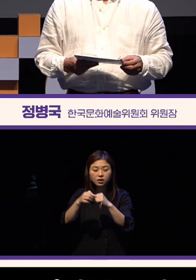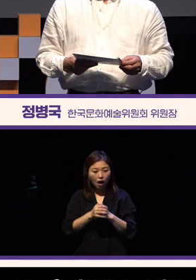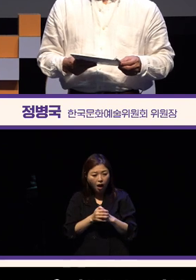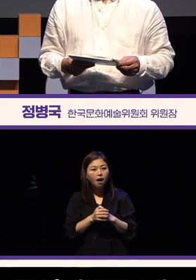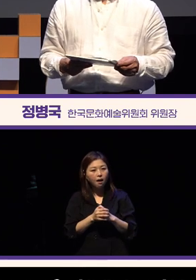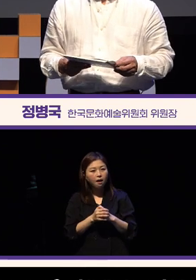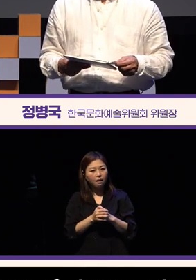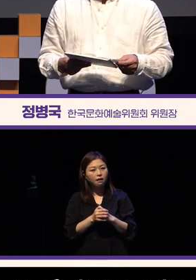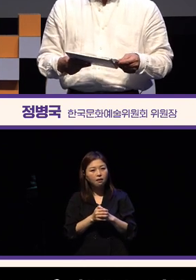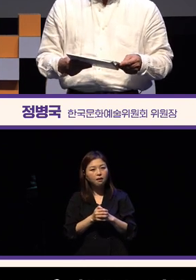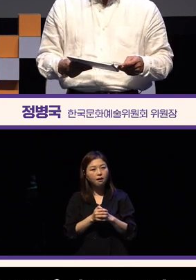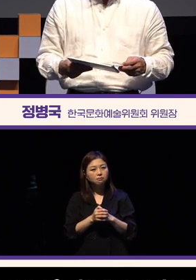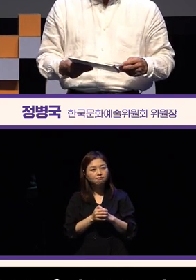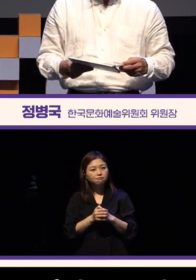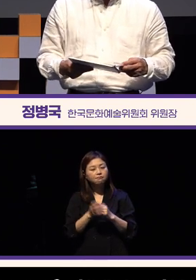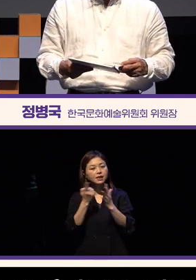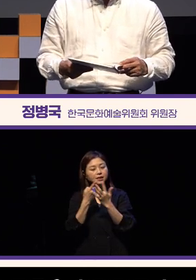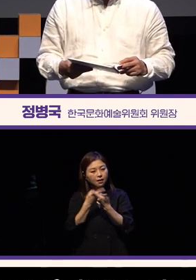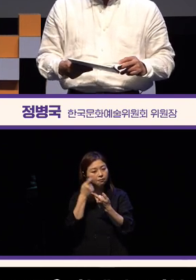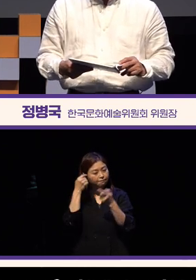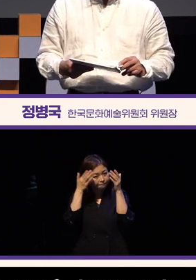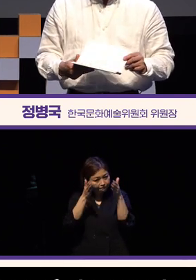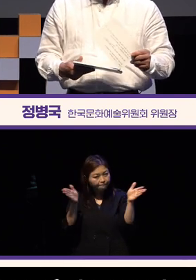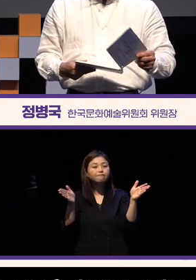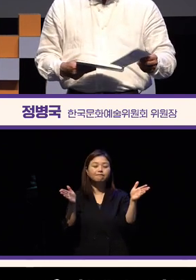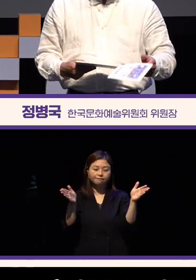이해도를 높이기로 했습니다.